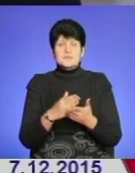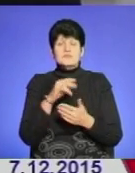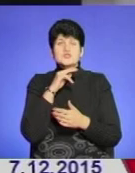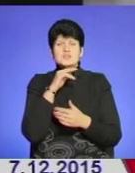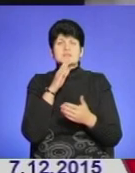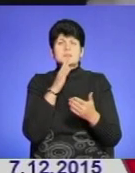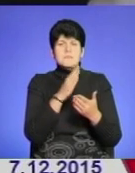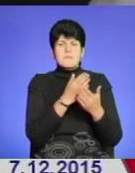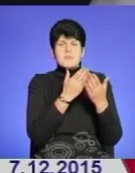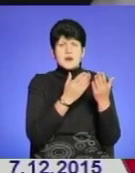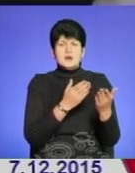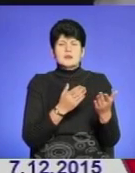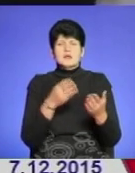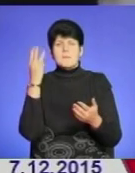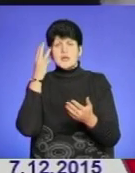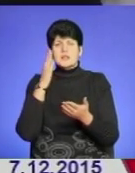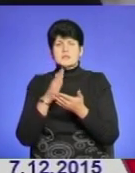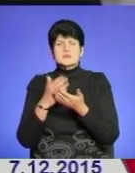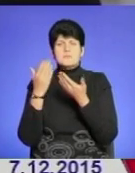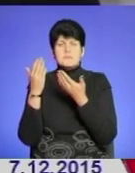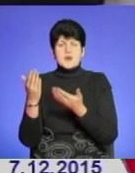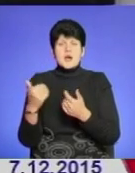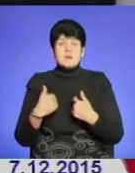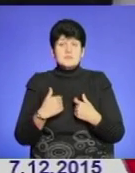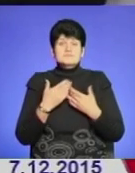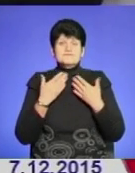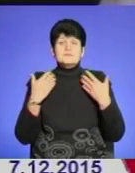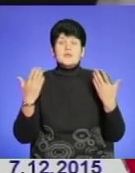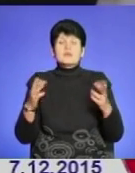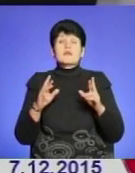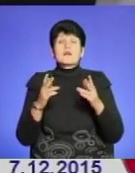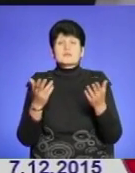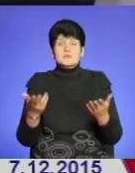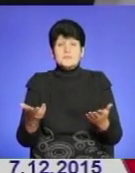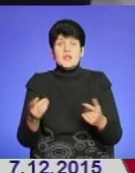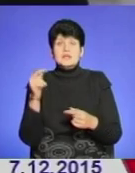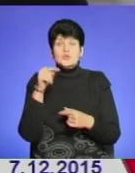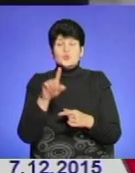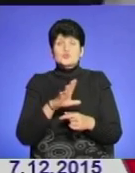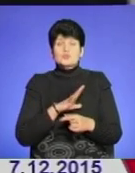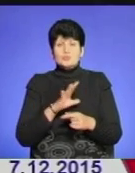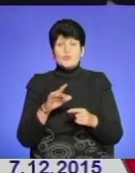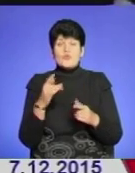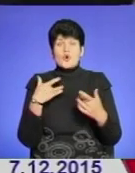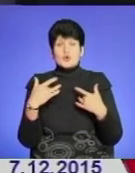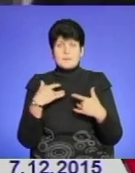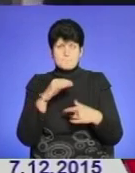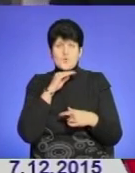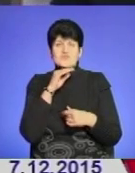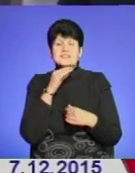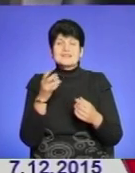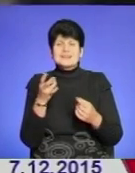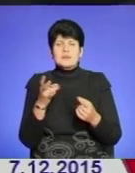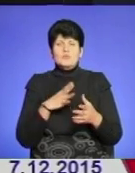Чернівці мають, Хмельницьк має, а ми не маємо. Як це так? А для того, щоб був оркестр професійний,